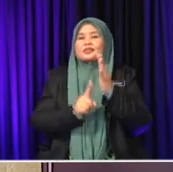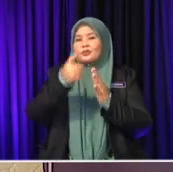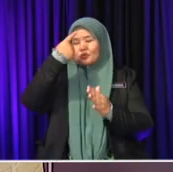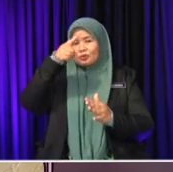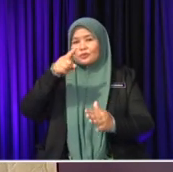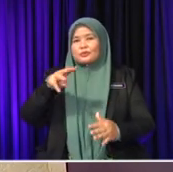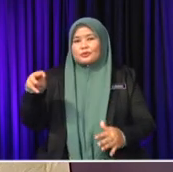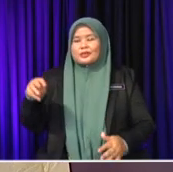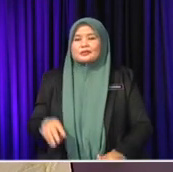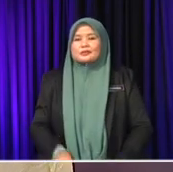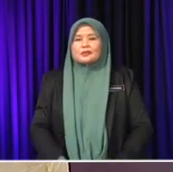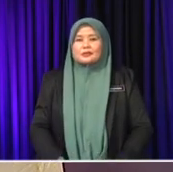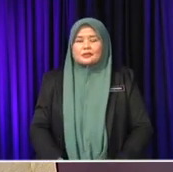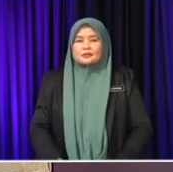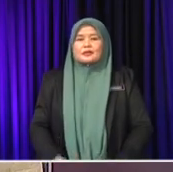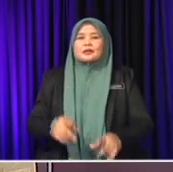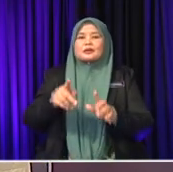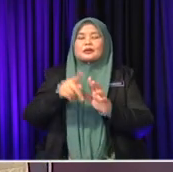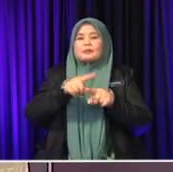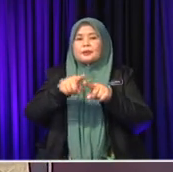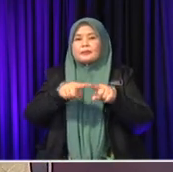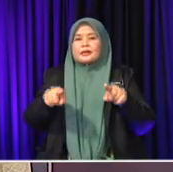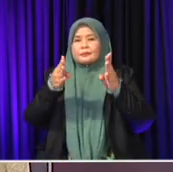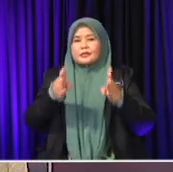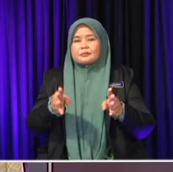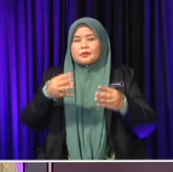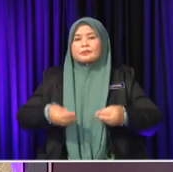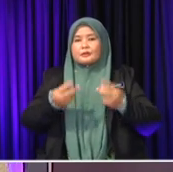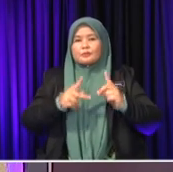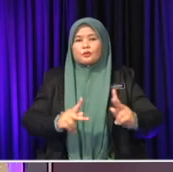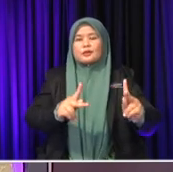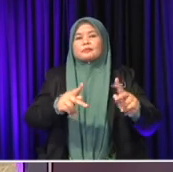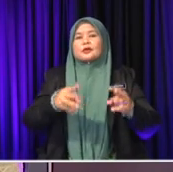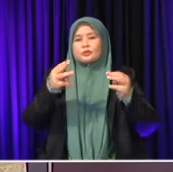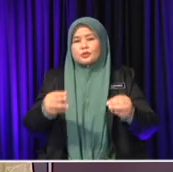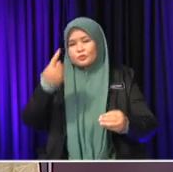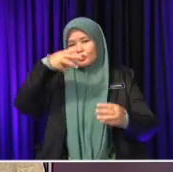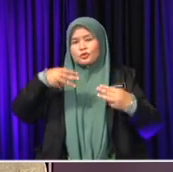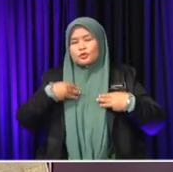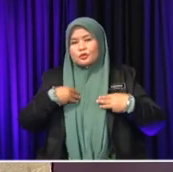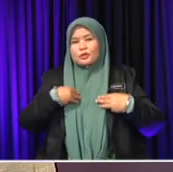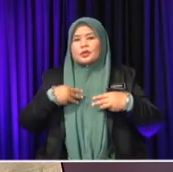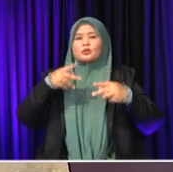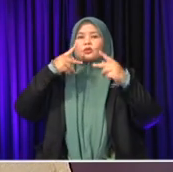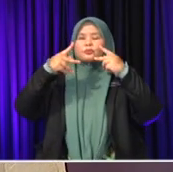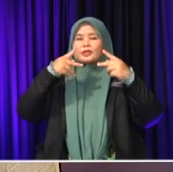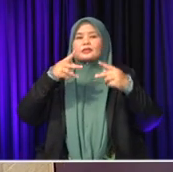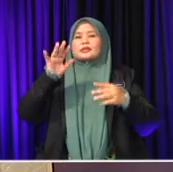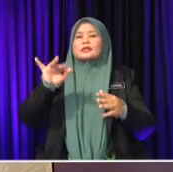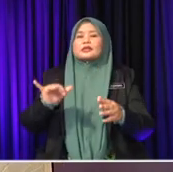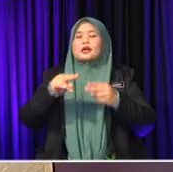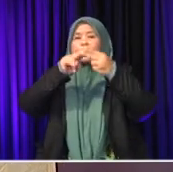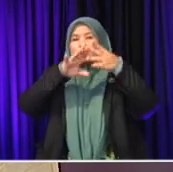stimulusnya kepegawaian bangsa memberikan peluang kepada manusia untuk mewujudkan komunikasi yang Harmoni